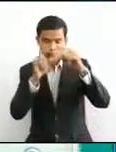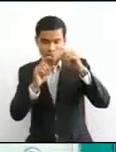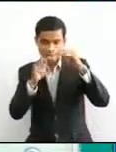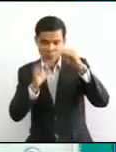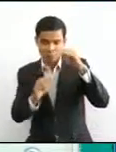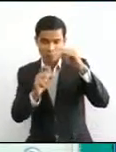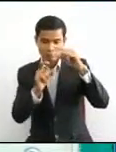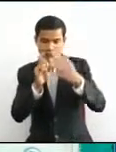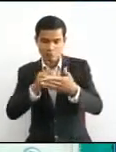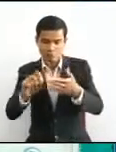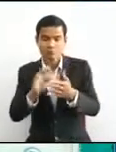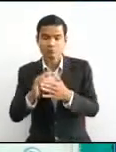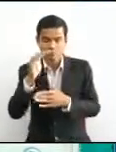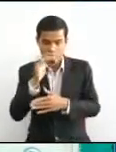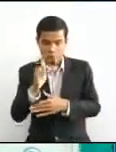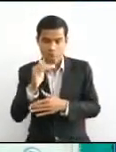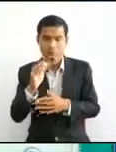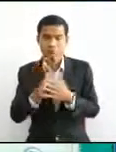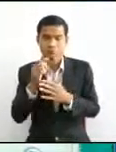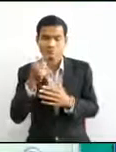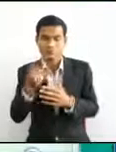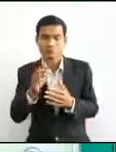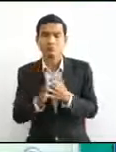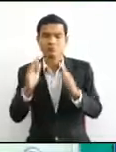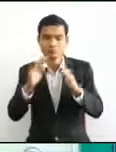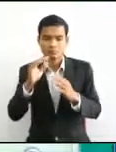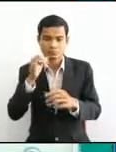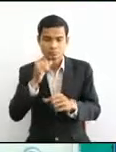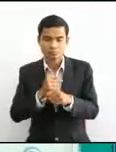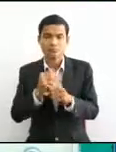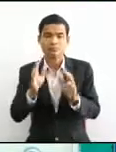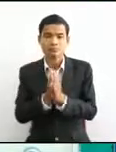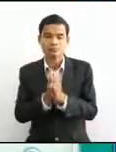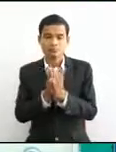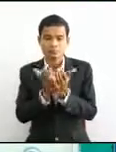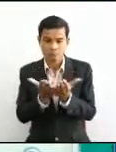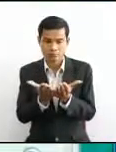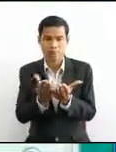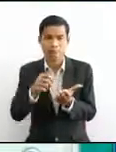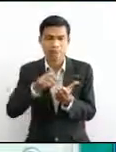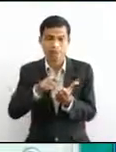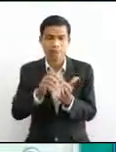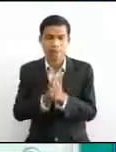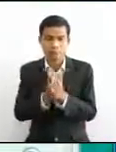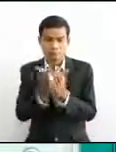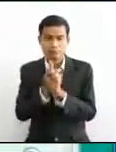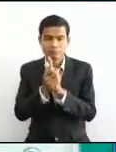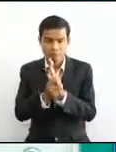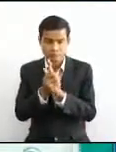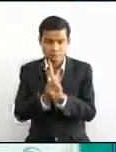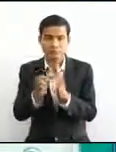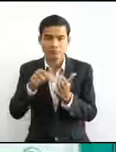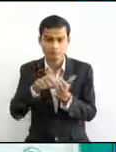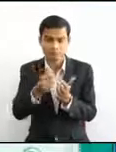cứ bàn hàng mình cha cái cặp tia con cứ nơi nóng siêu phê sắc sạc cổ nè